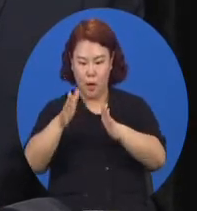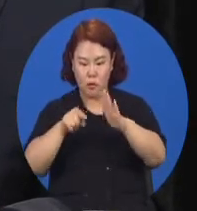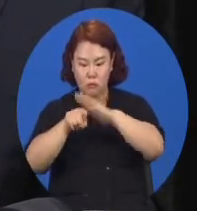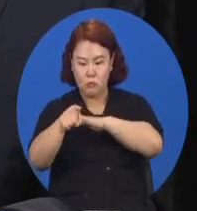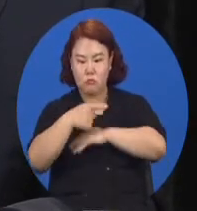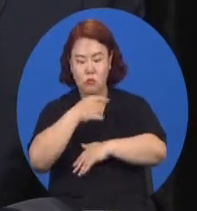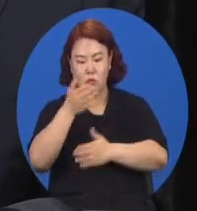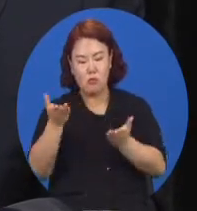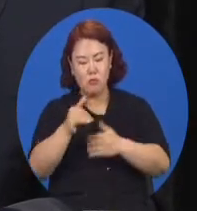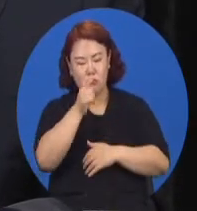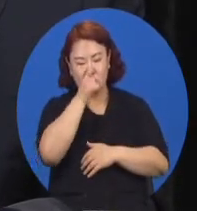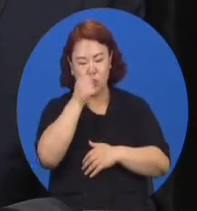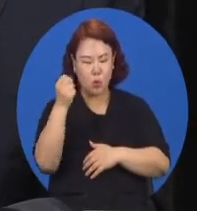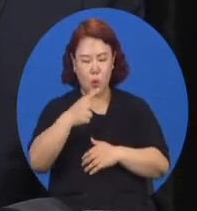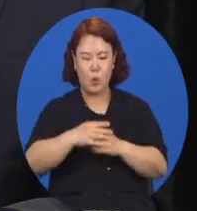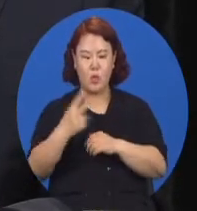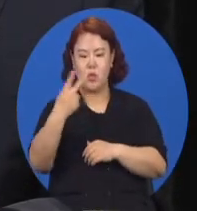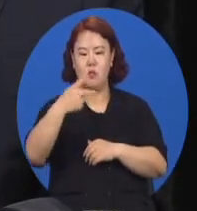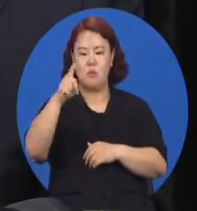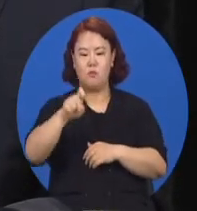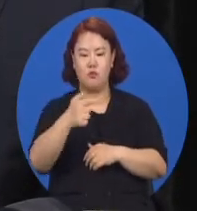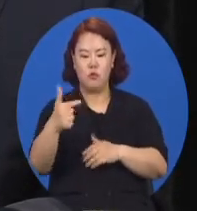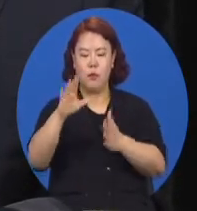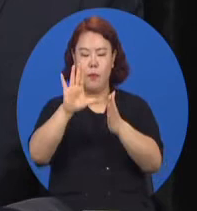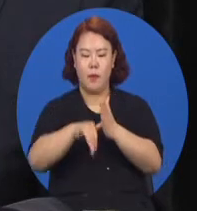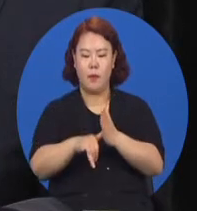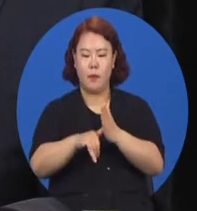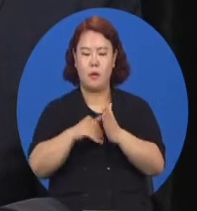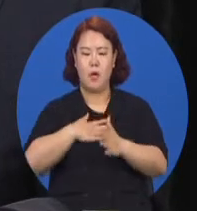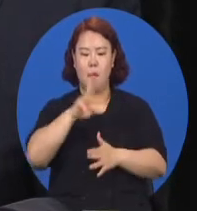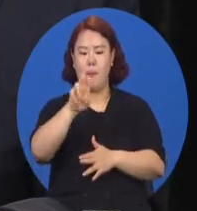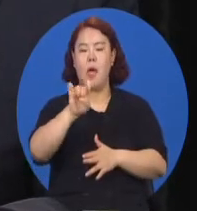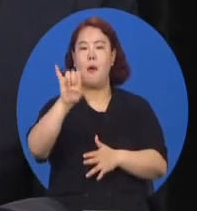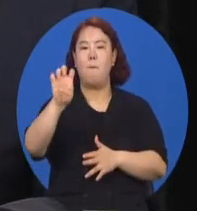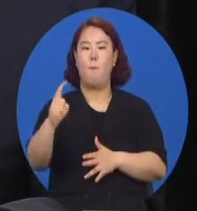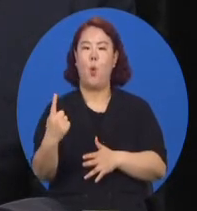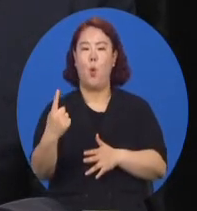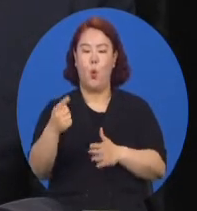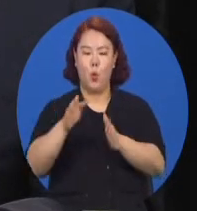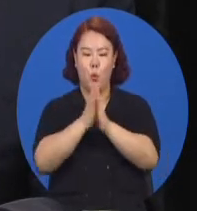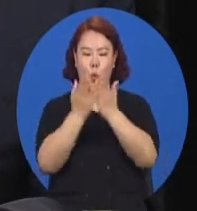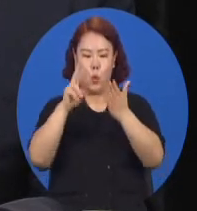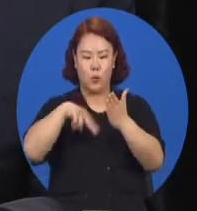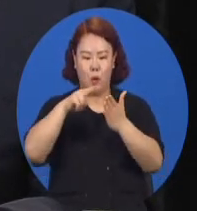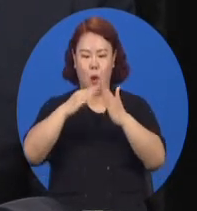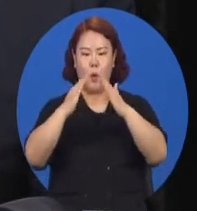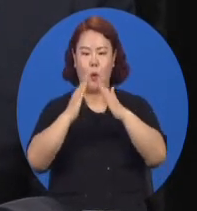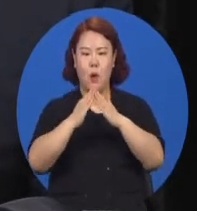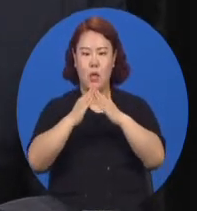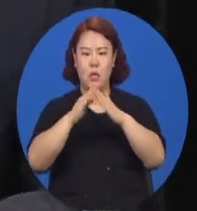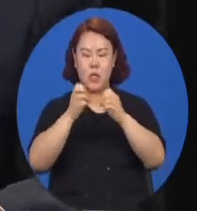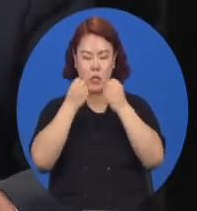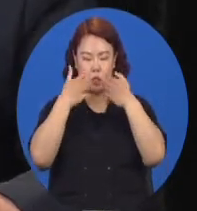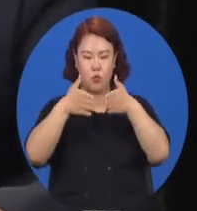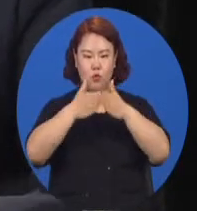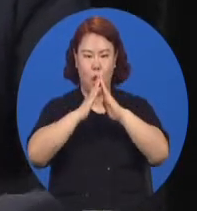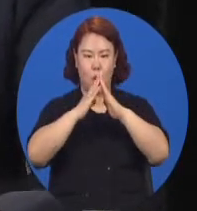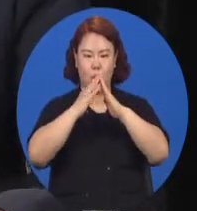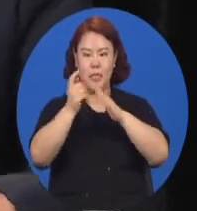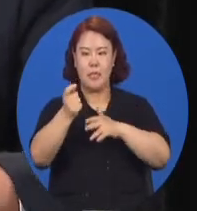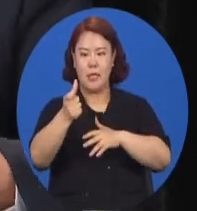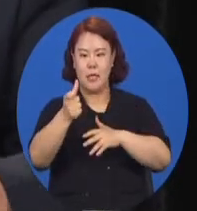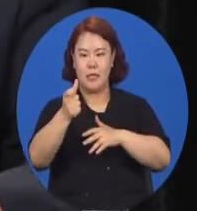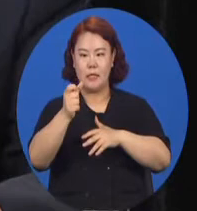그리고 2016년도에 제가 그 몇포 도서관을 신축하고 그 안에 작은 용학을 넣겠다고 해서